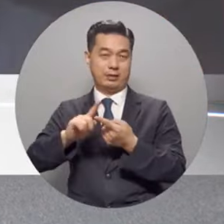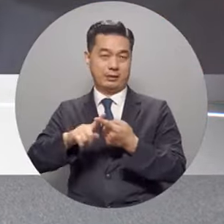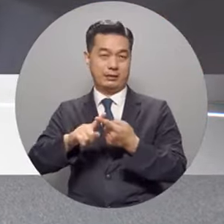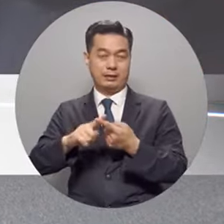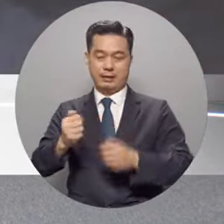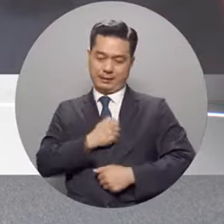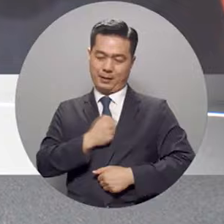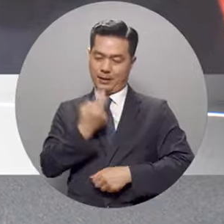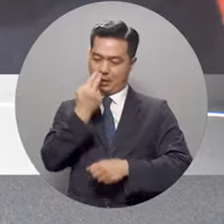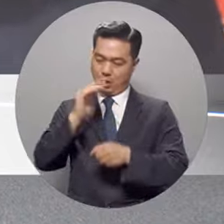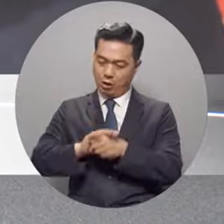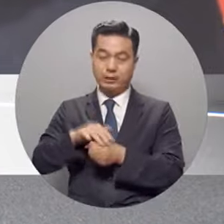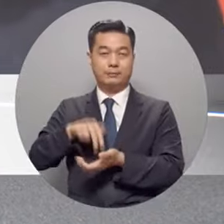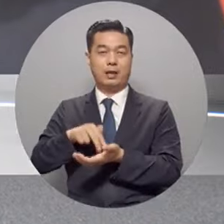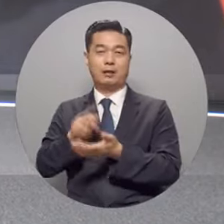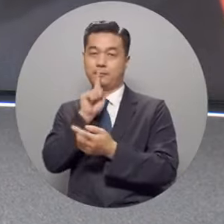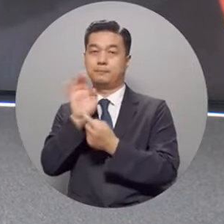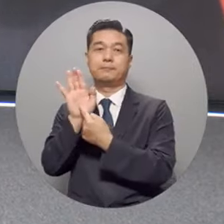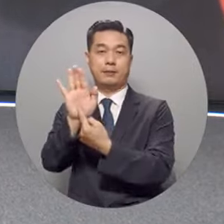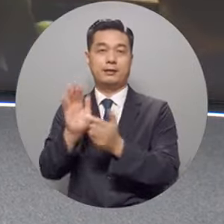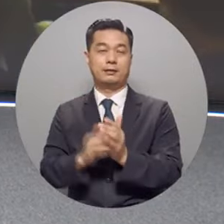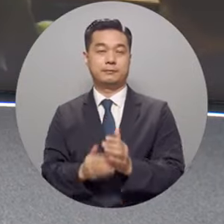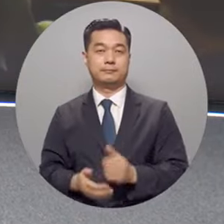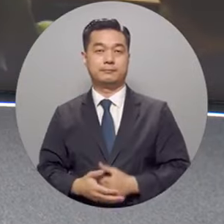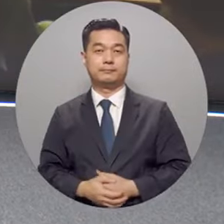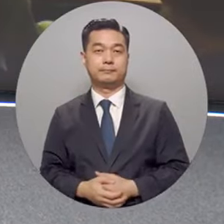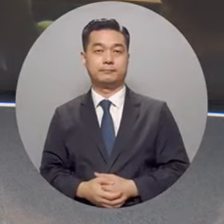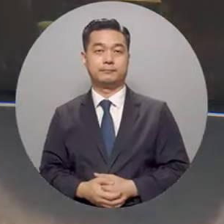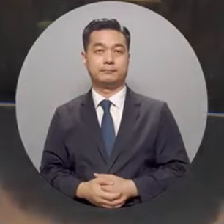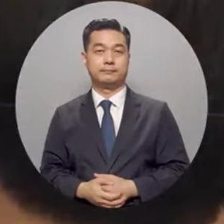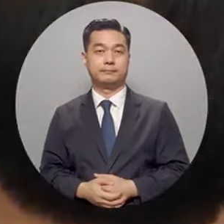입장도 함께 밝혔습니다. 송기성 기자입니다.